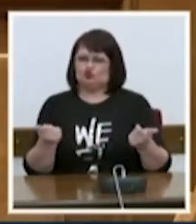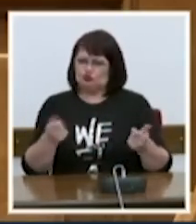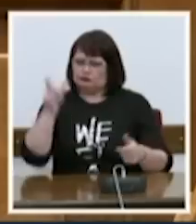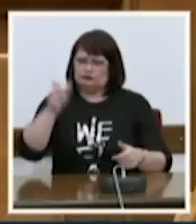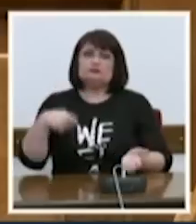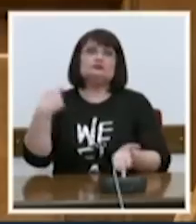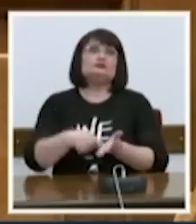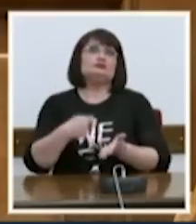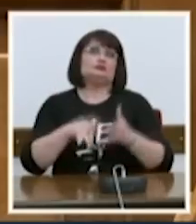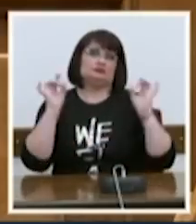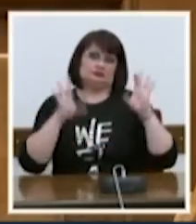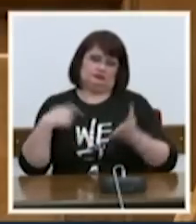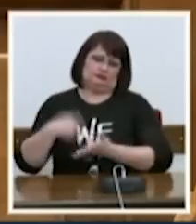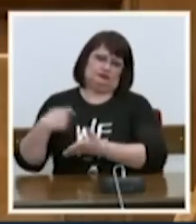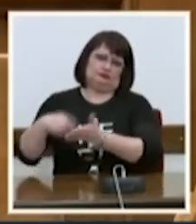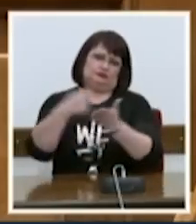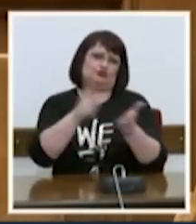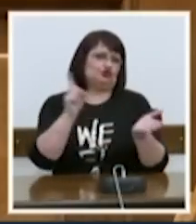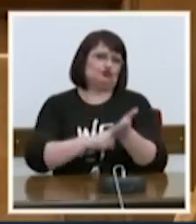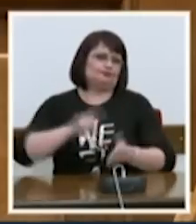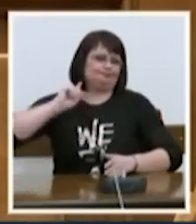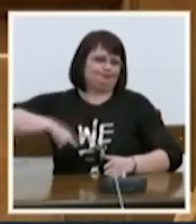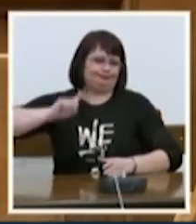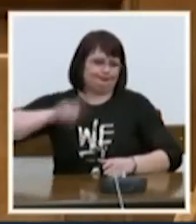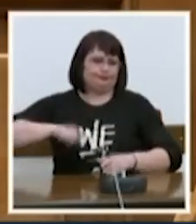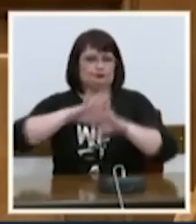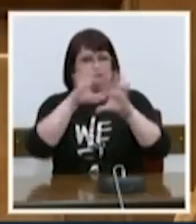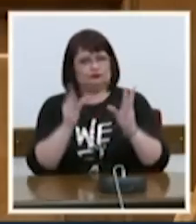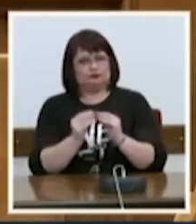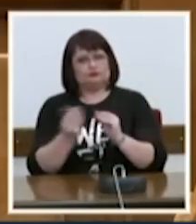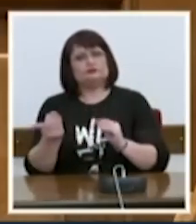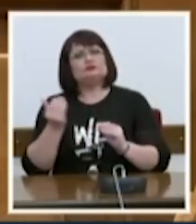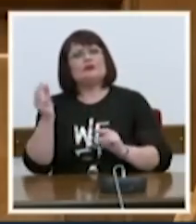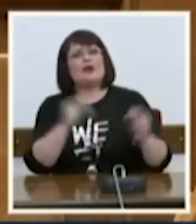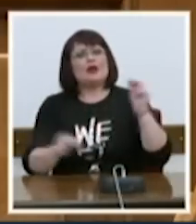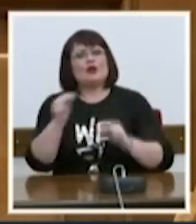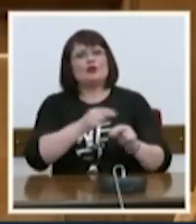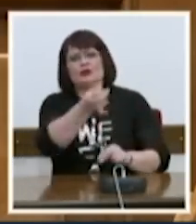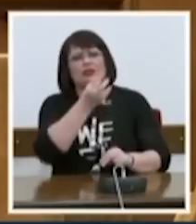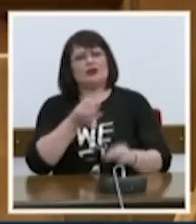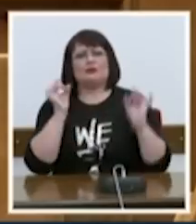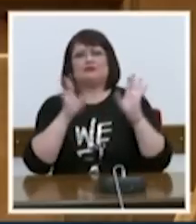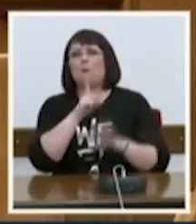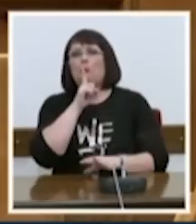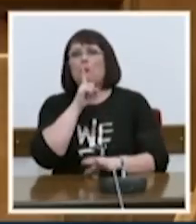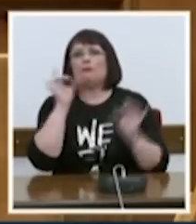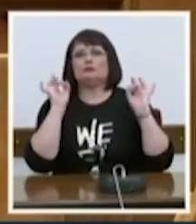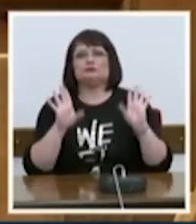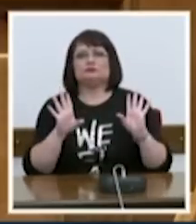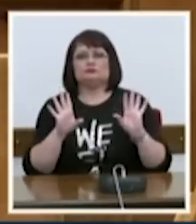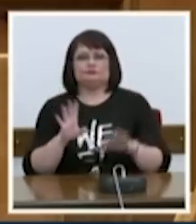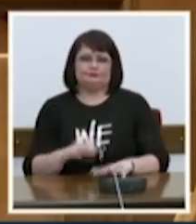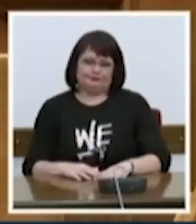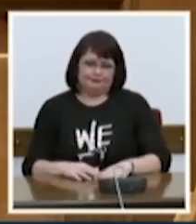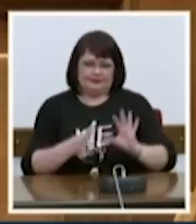πληρώνουν φόρους νόμιμα. Και για όλα αυτά προεκλογικά δεν είπατε βέβαια κουβέντα, παρότι